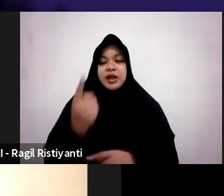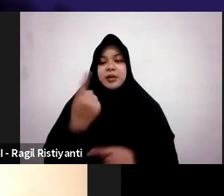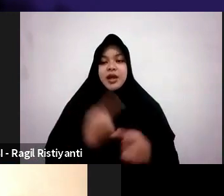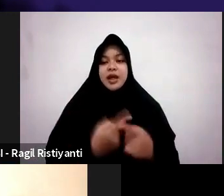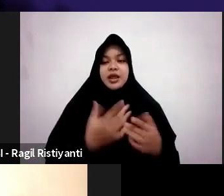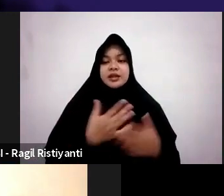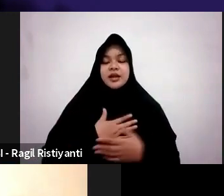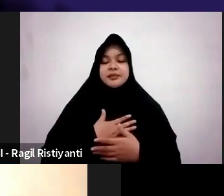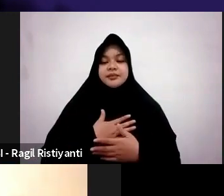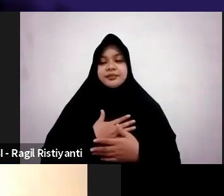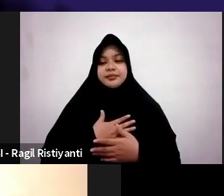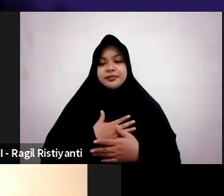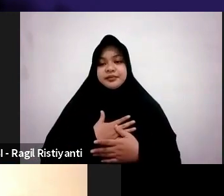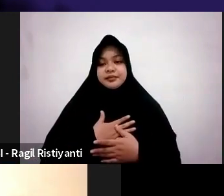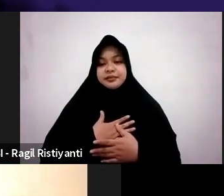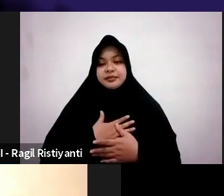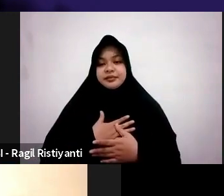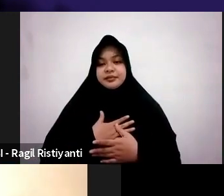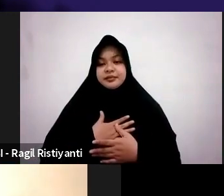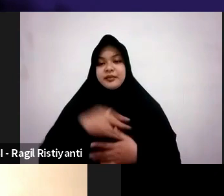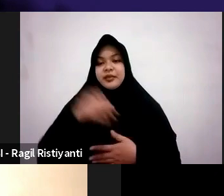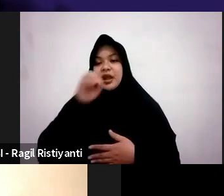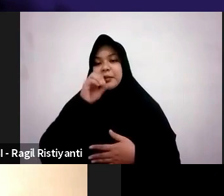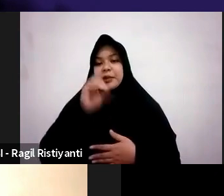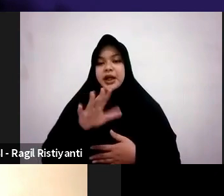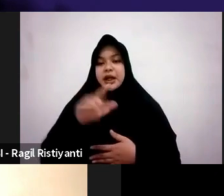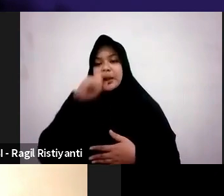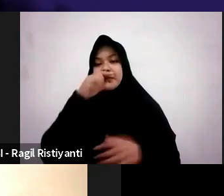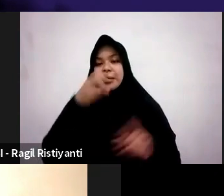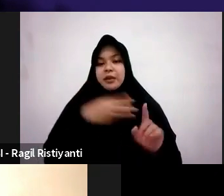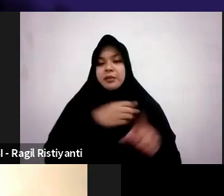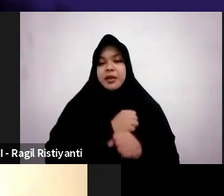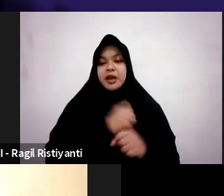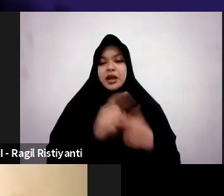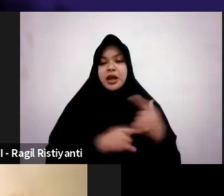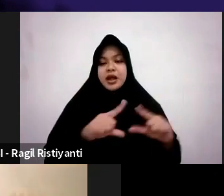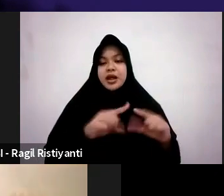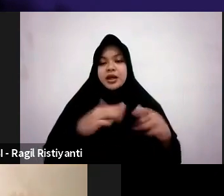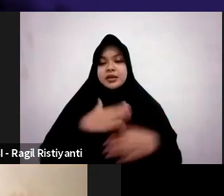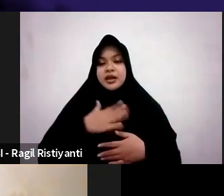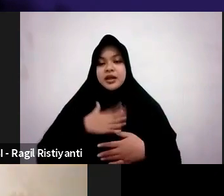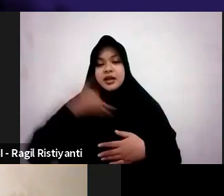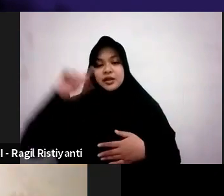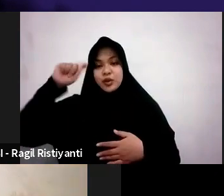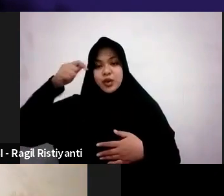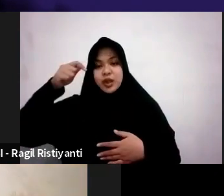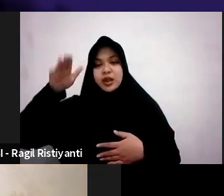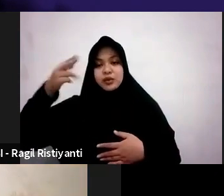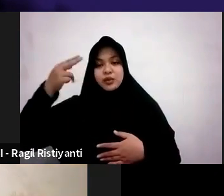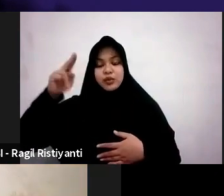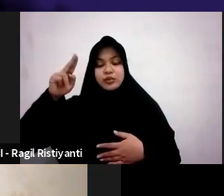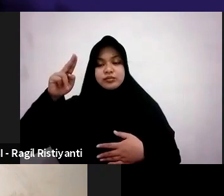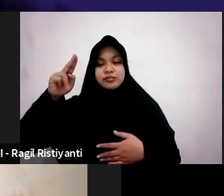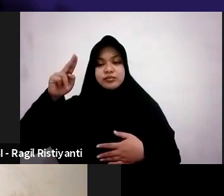saya apa namanya ke menanggapi pas Subagya ke saya memang kesulitan juga nih Untuk apa